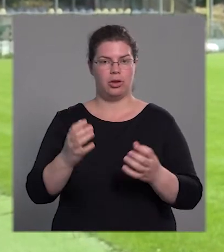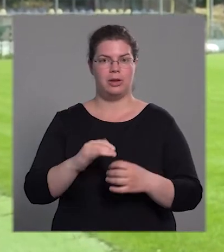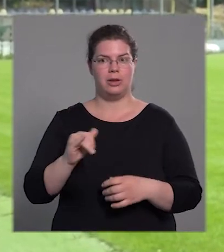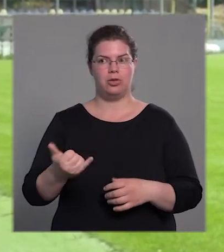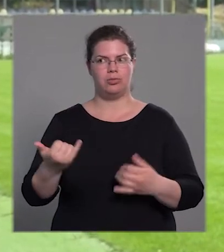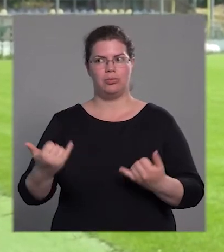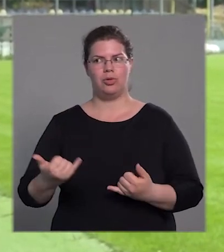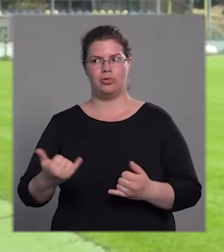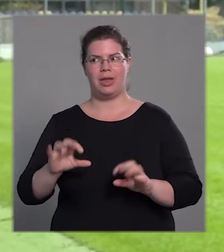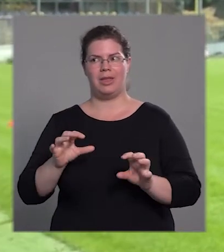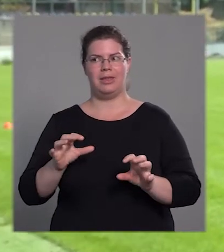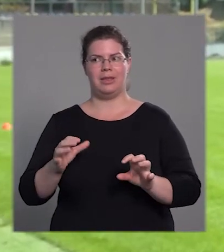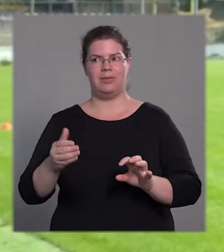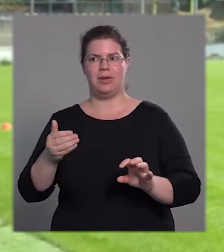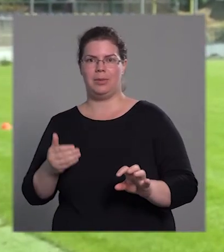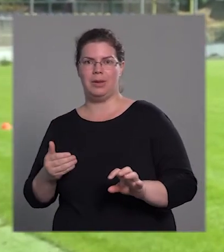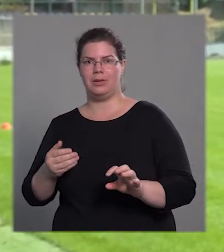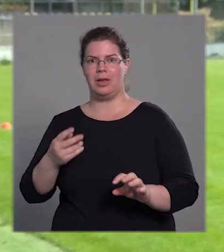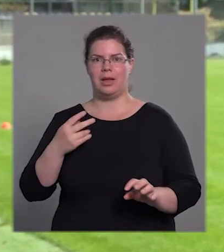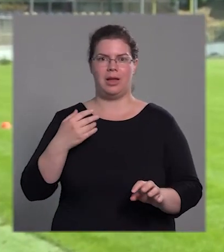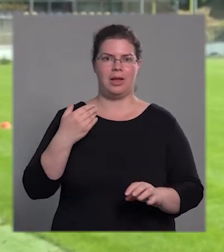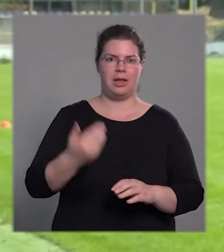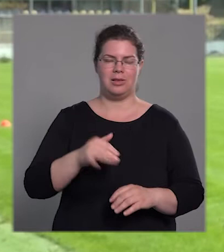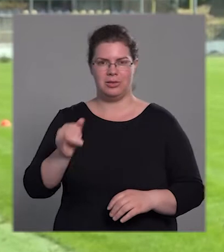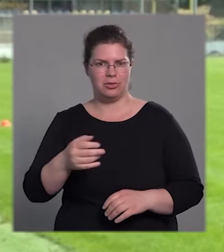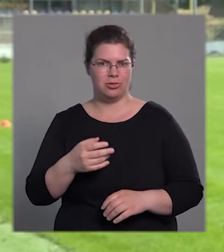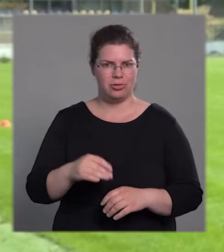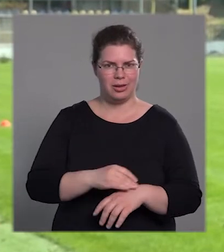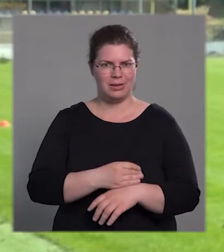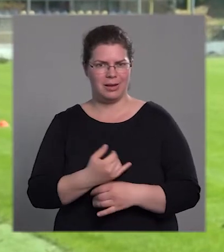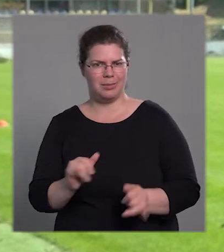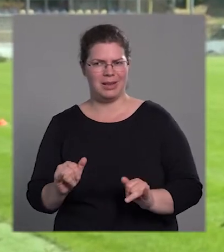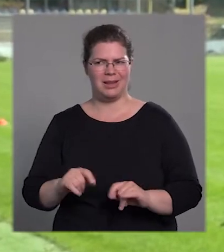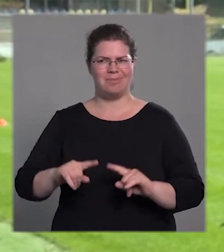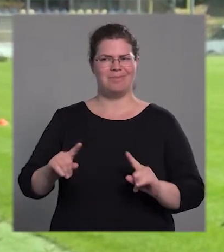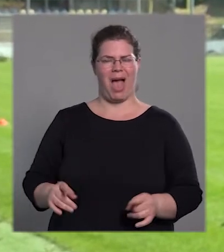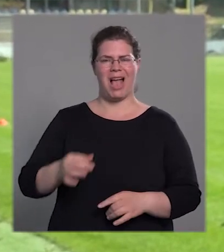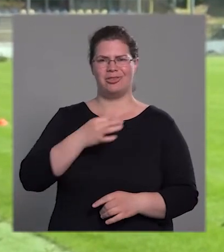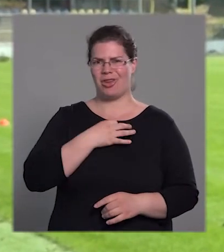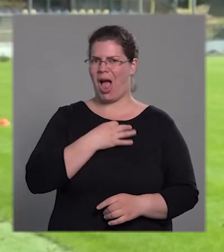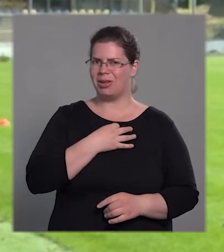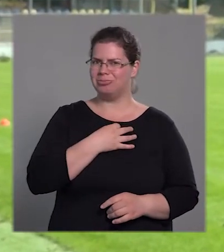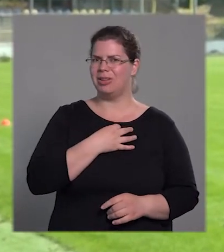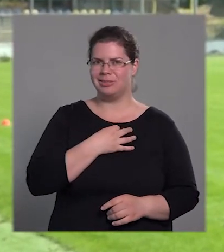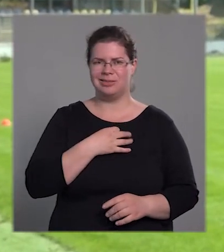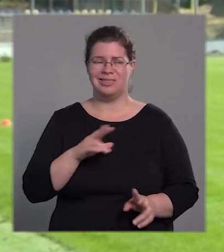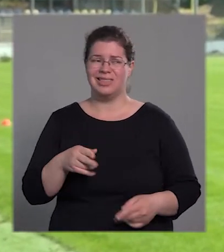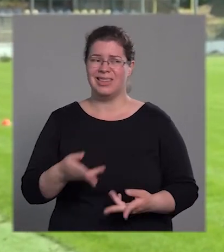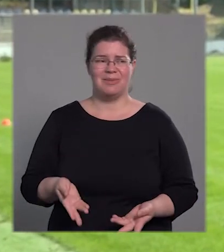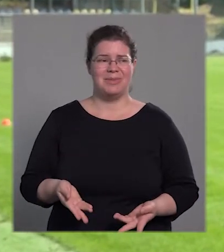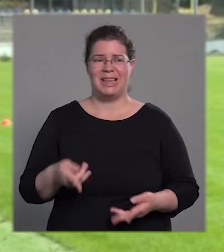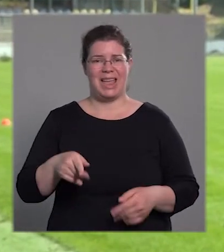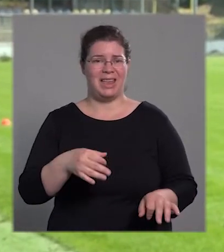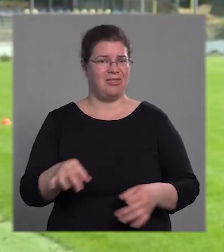most a tévéképernyőri előtt is azért mindenki érzékeli, hogy azért ez egy más hangulat, tehát nem lehet erre